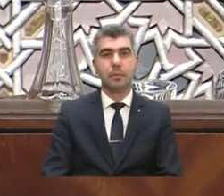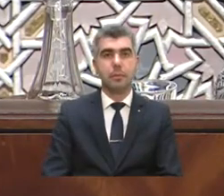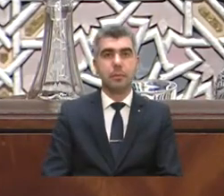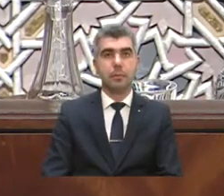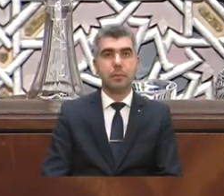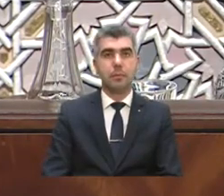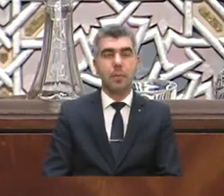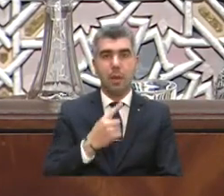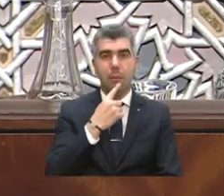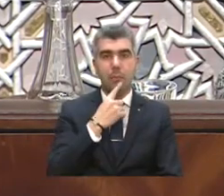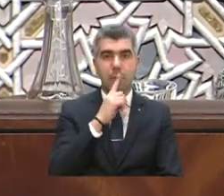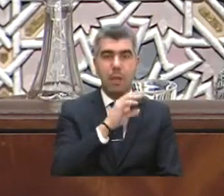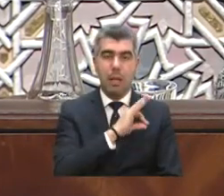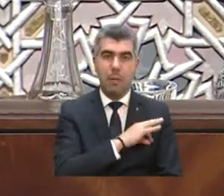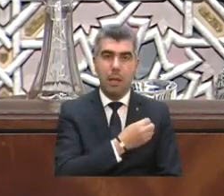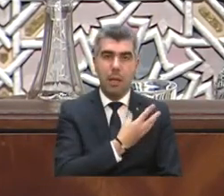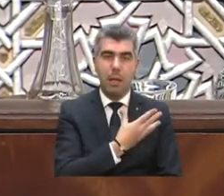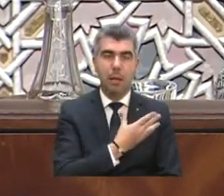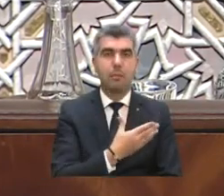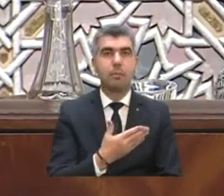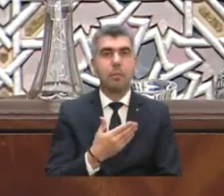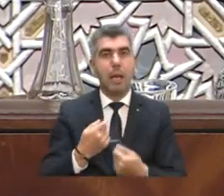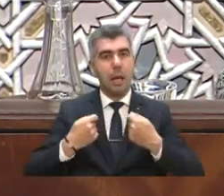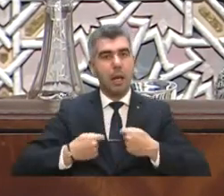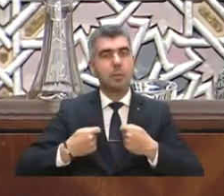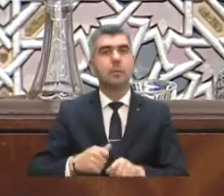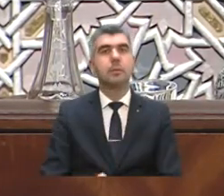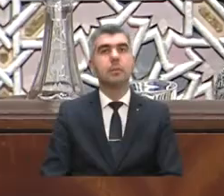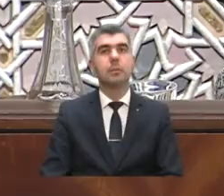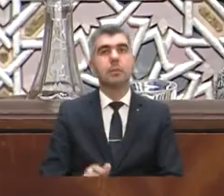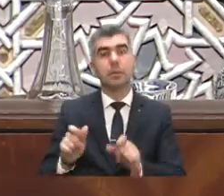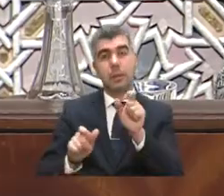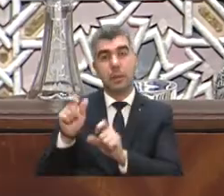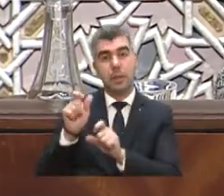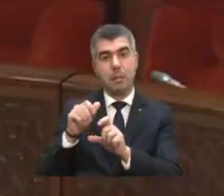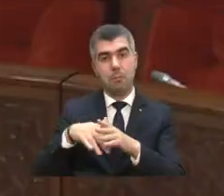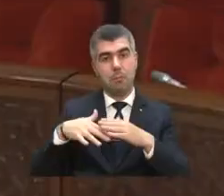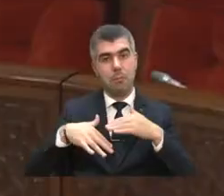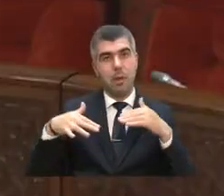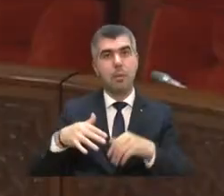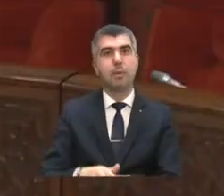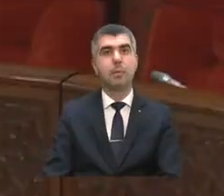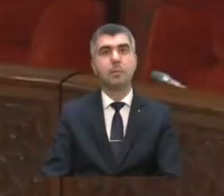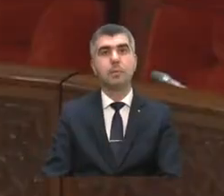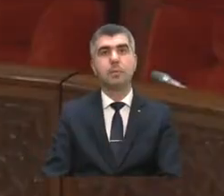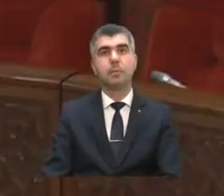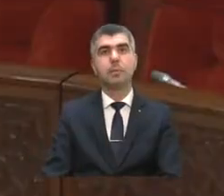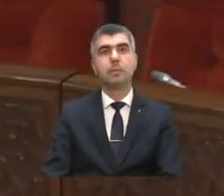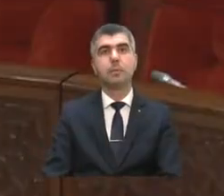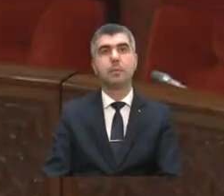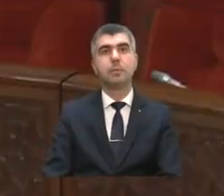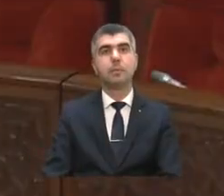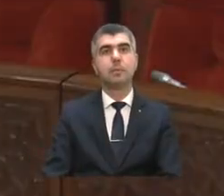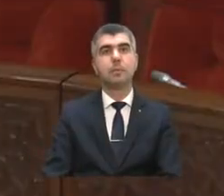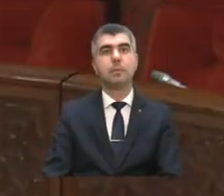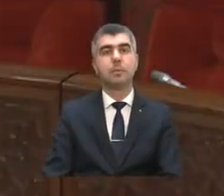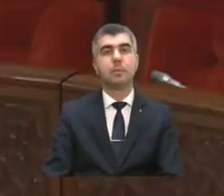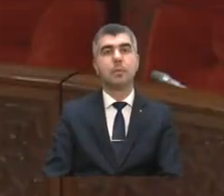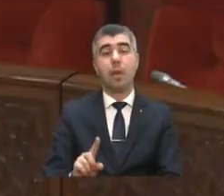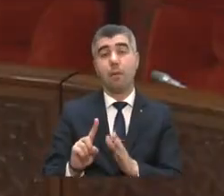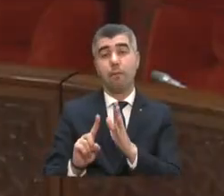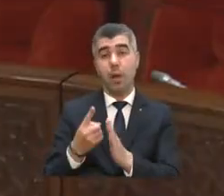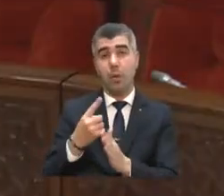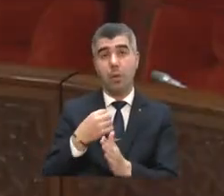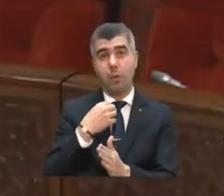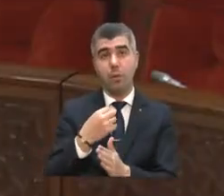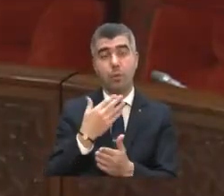بسم الله الرحمن الرحيم. السيدة الرئيسة، السيدات والسادة النواب المحترمون، بداية أشكركم